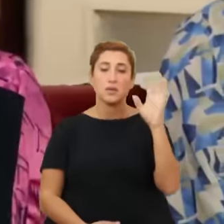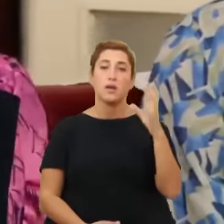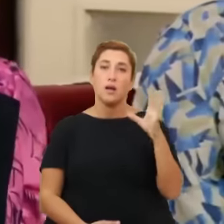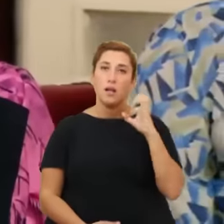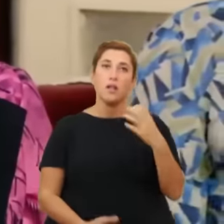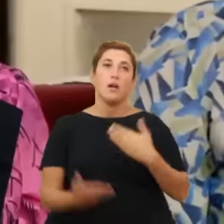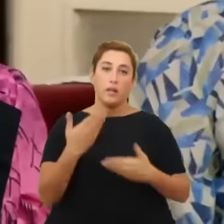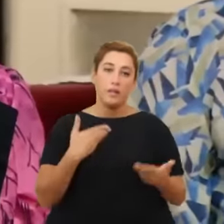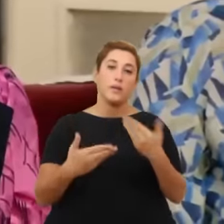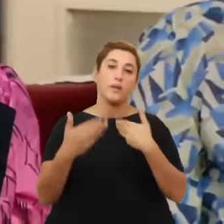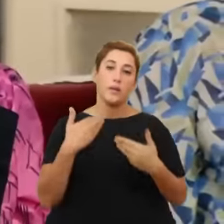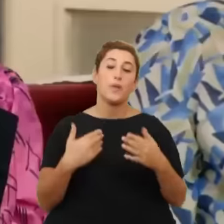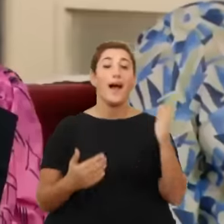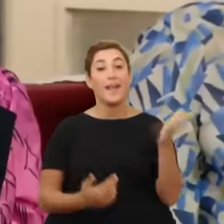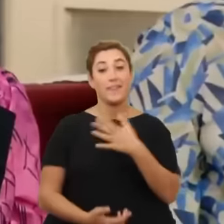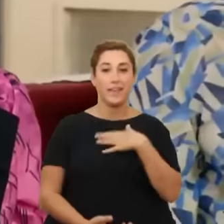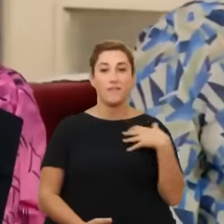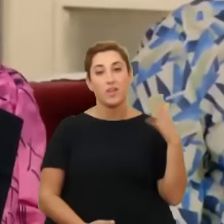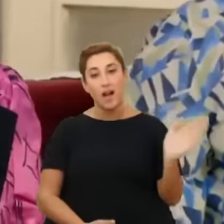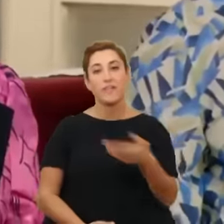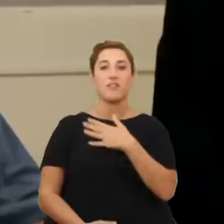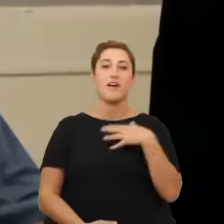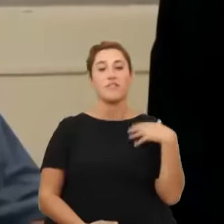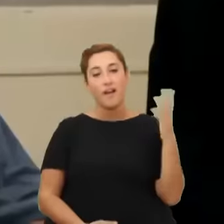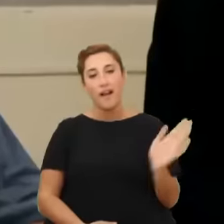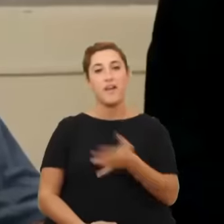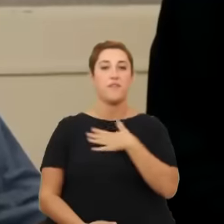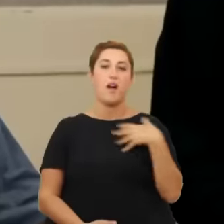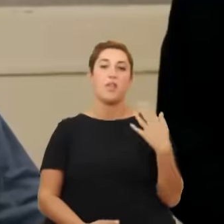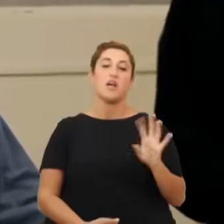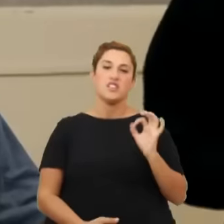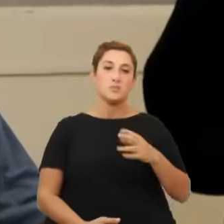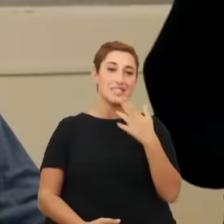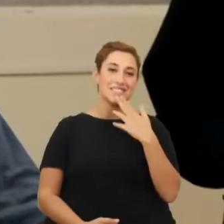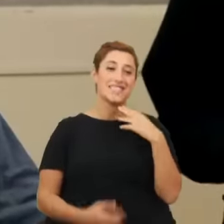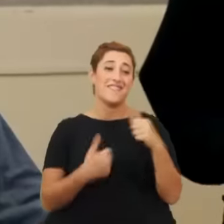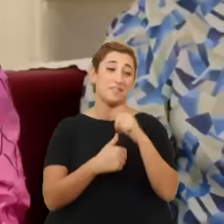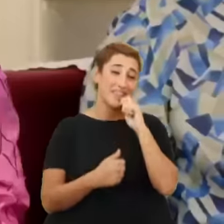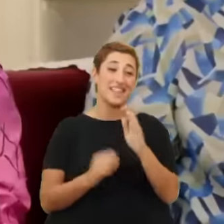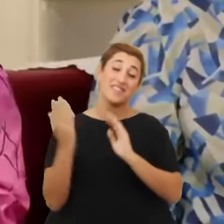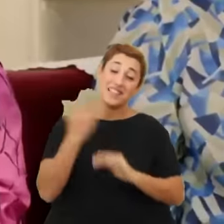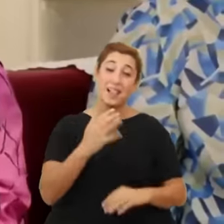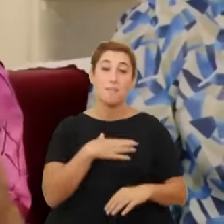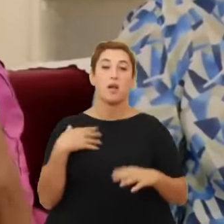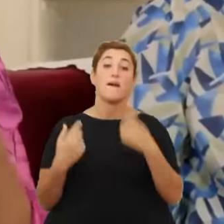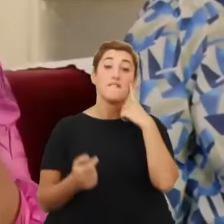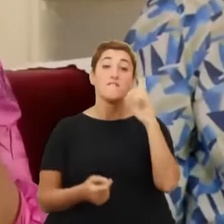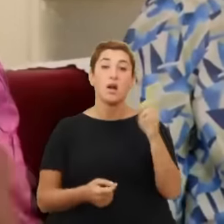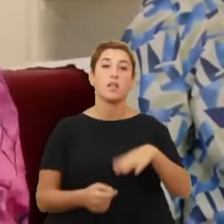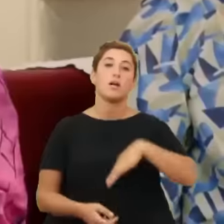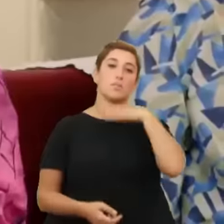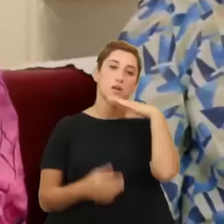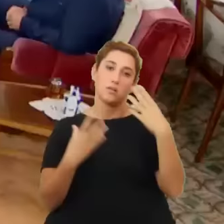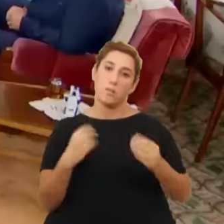başımın etini yiyor ya. Hadi anne, hadi anne, hadi anne. Artık şu kızı isteyelim anne diye. Vallahi